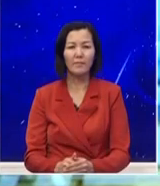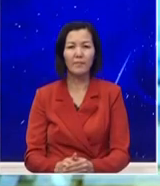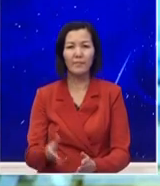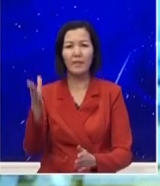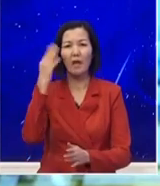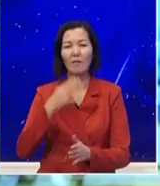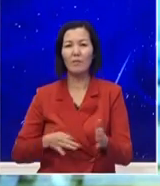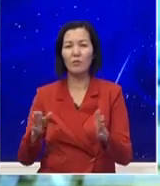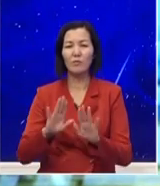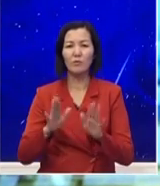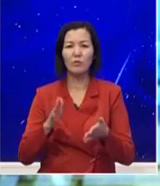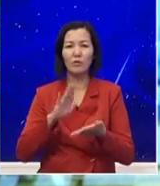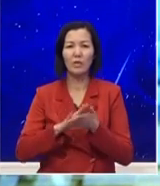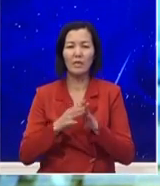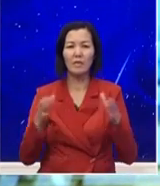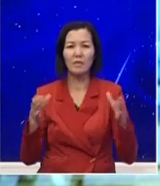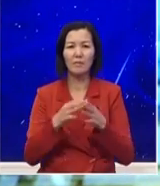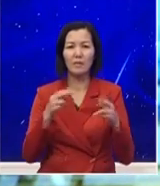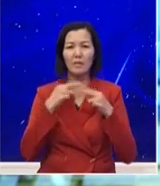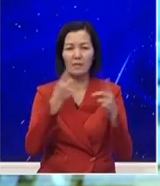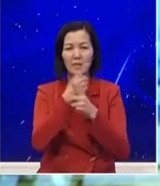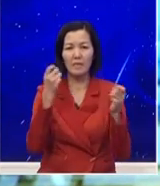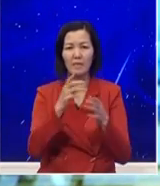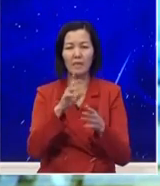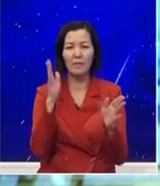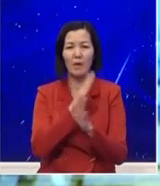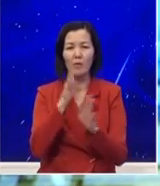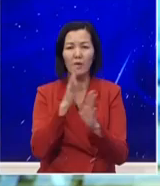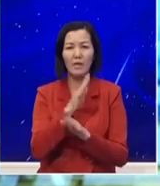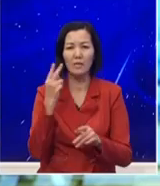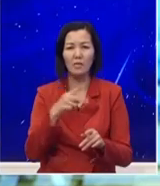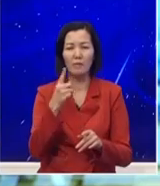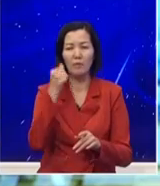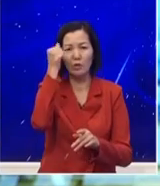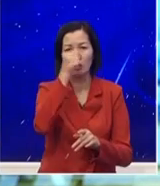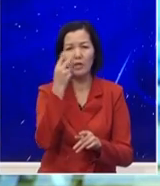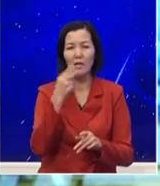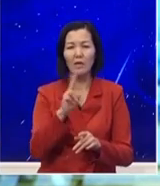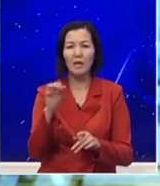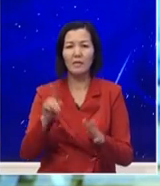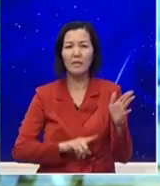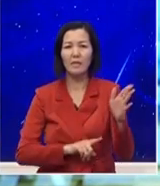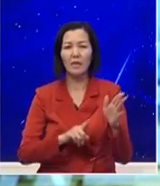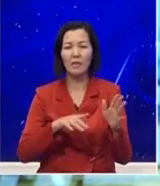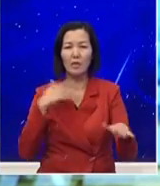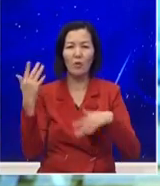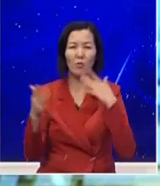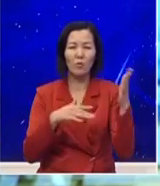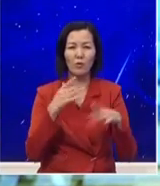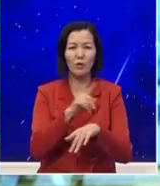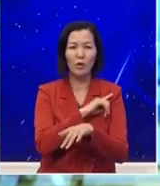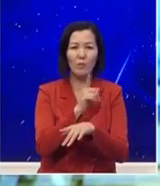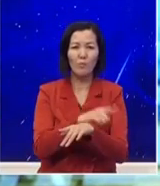Алматы облысының төтенше жағдайлар департаменті ескертеді. Қазгидрометтің 2021 жылғы 20 қаңтардағы дауылды болжамына